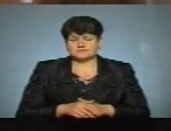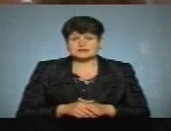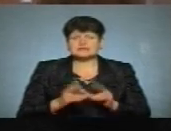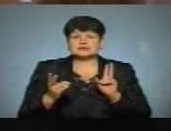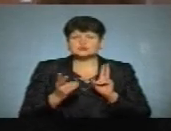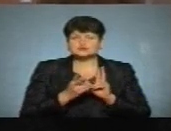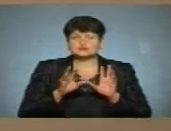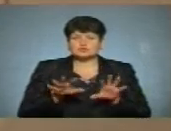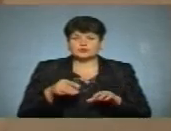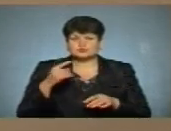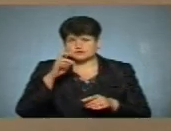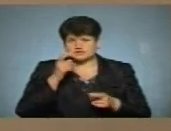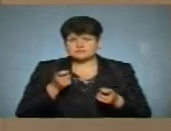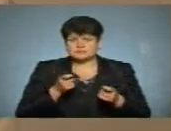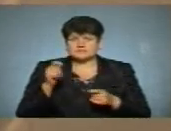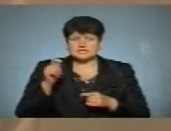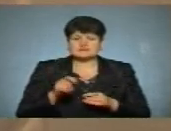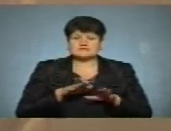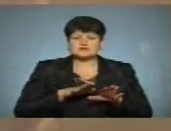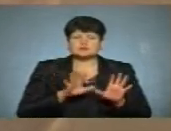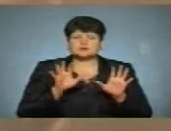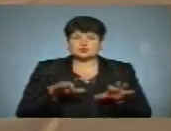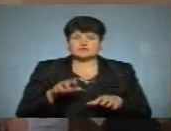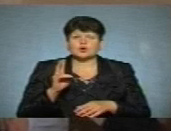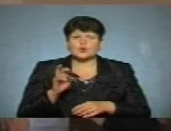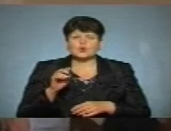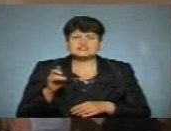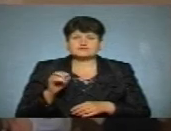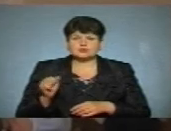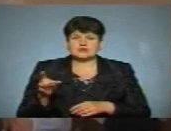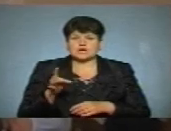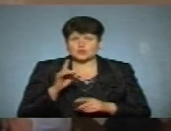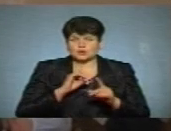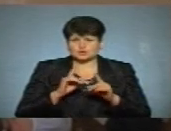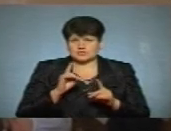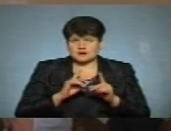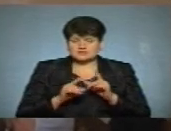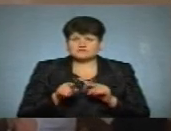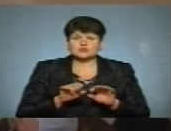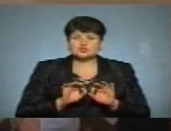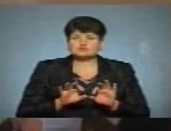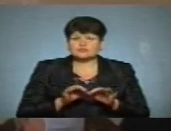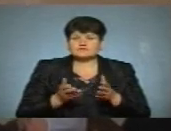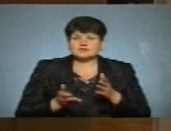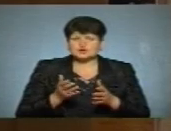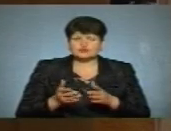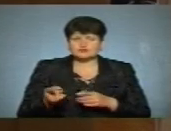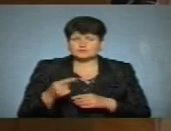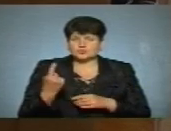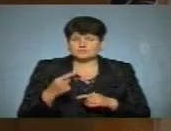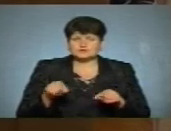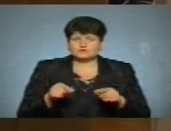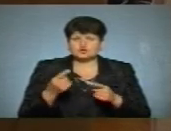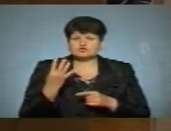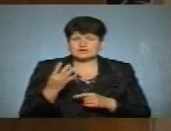головою облдержадміністрації також приїхав заступник голови Козівської районної ради Роман Солтес. Він розповів, що якщо на Тернопільщині утворять